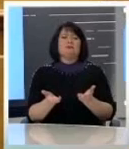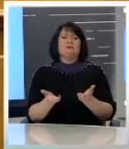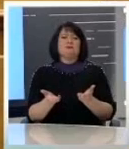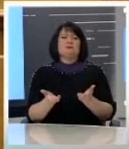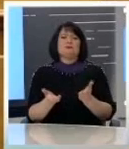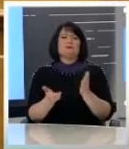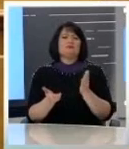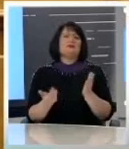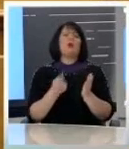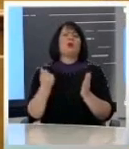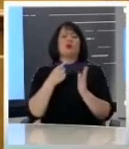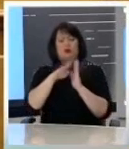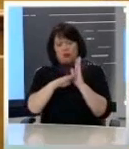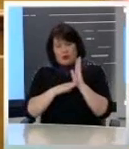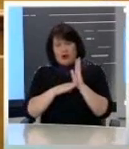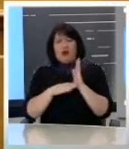ο κανόνας δηλαδή,